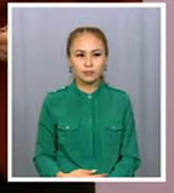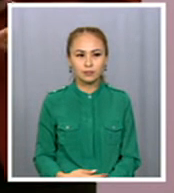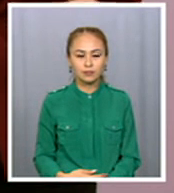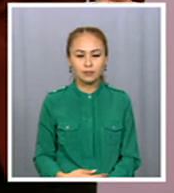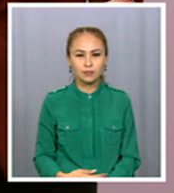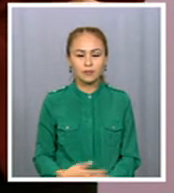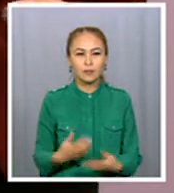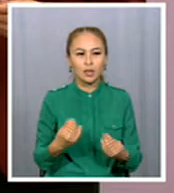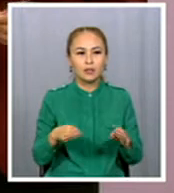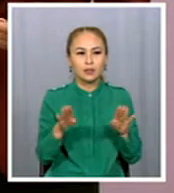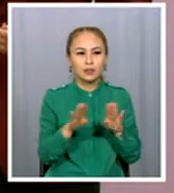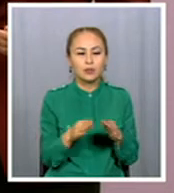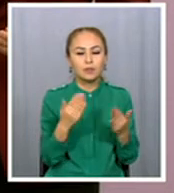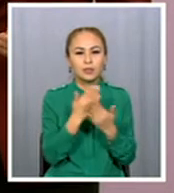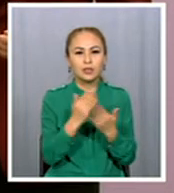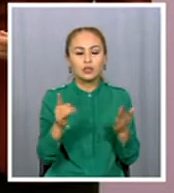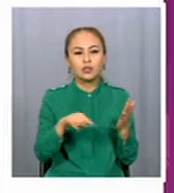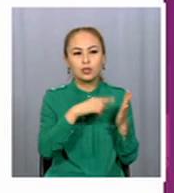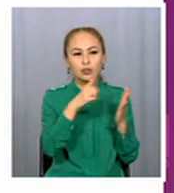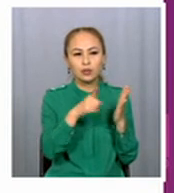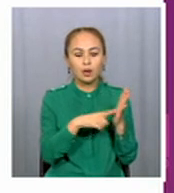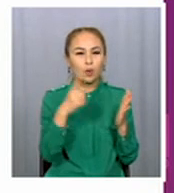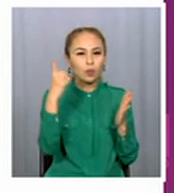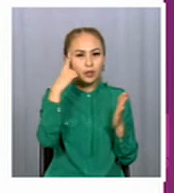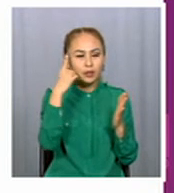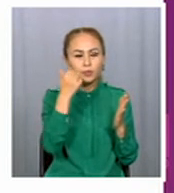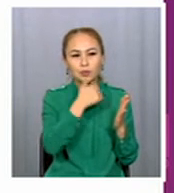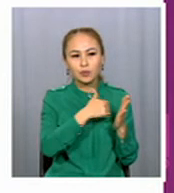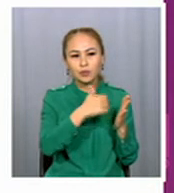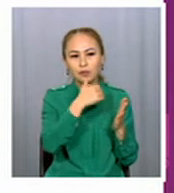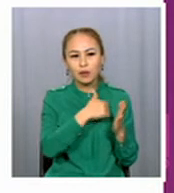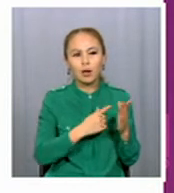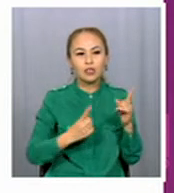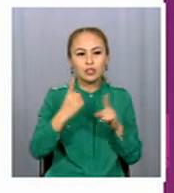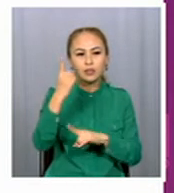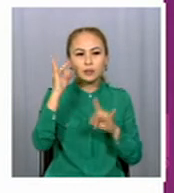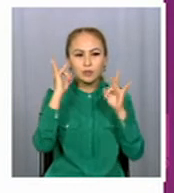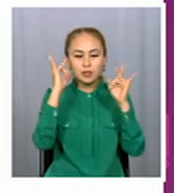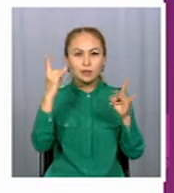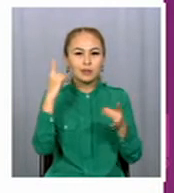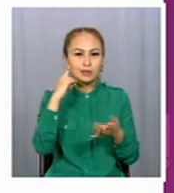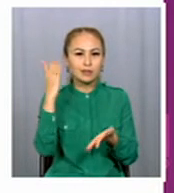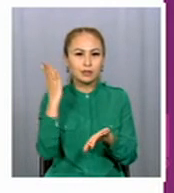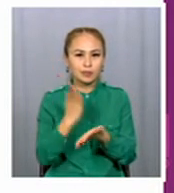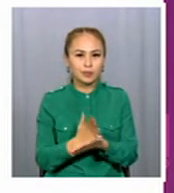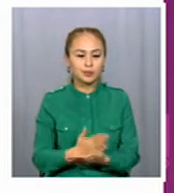Ал енді мына сұраққа ойланып көрейік. Ғарышта дыбыс естіле ме?